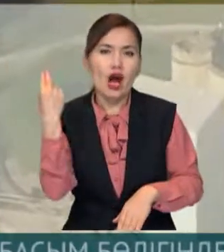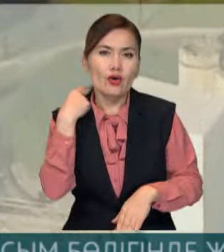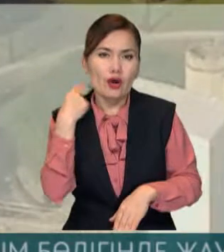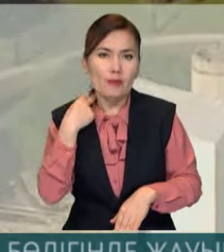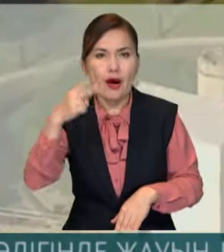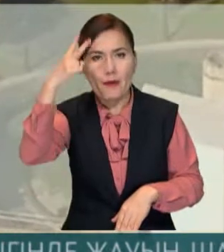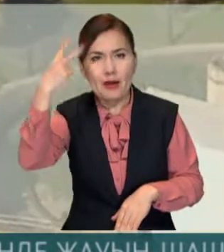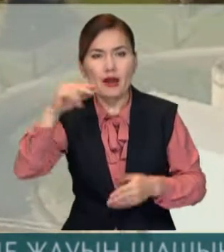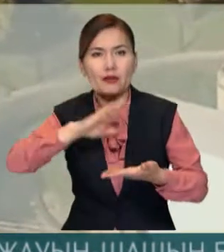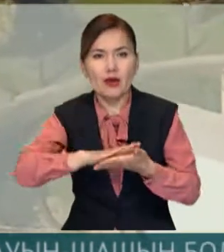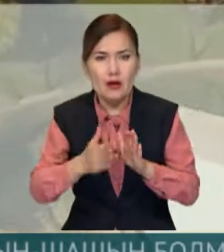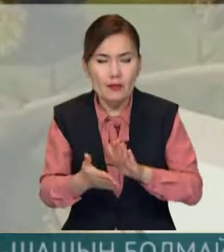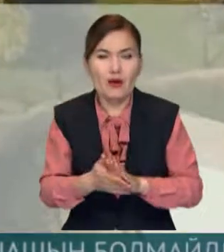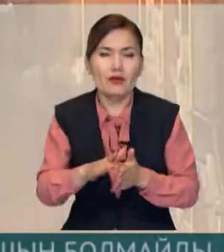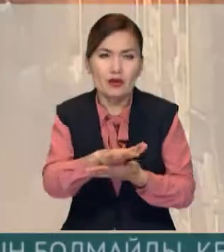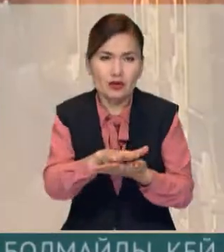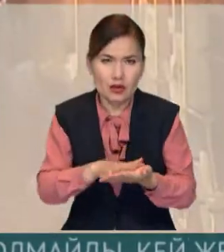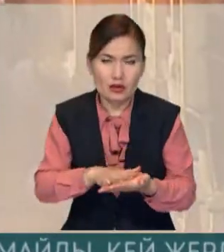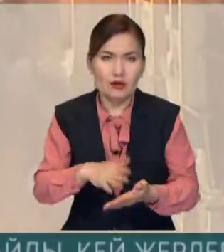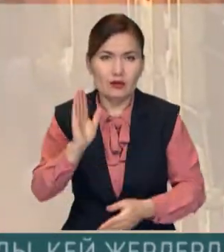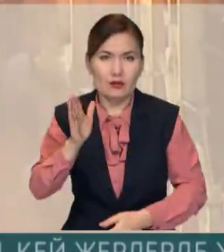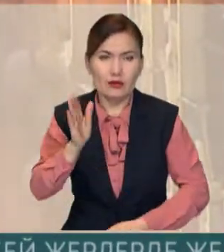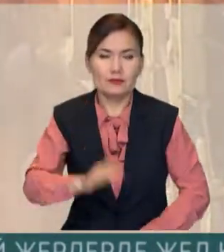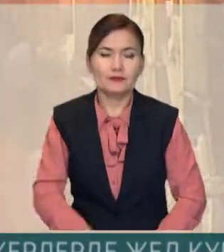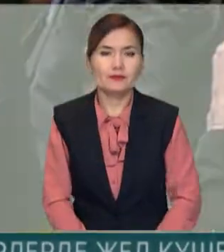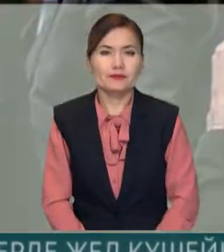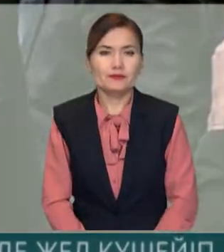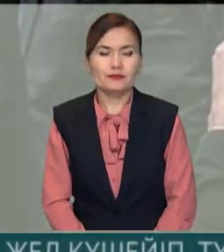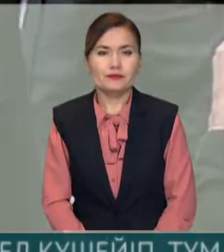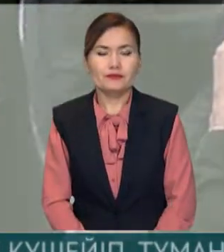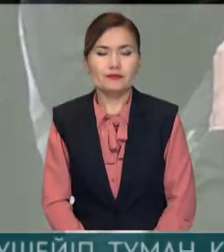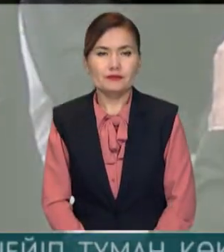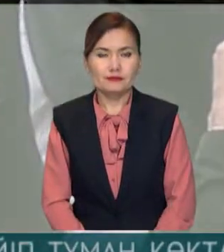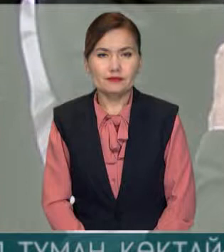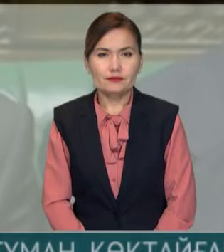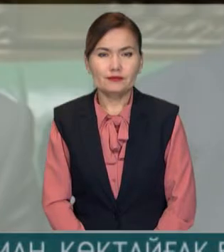Брюссель келіссөздерді әлде жалғастыратыны белгілі болды.